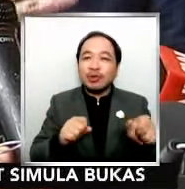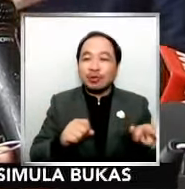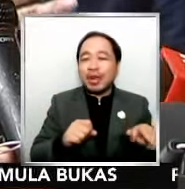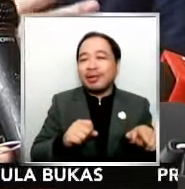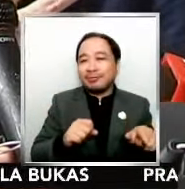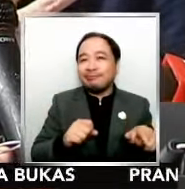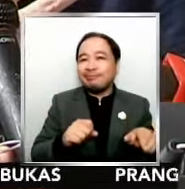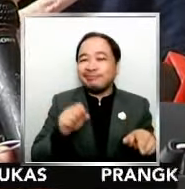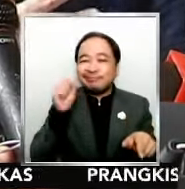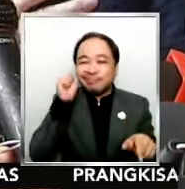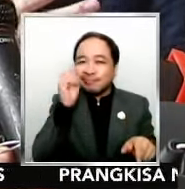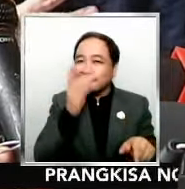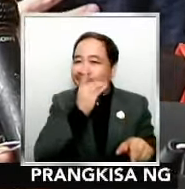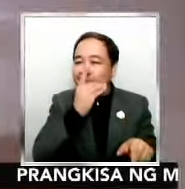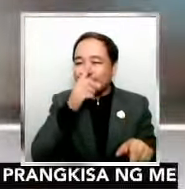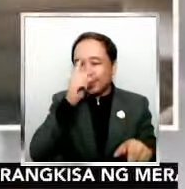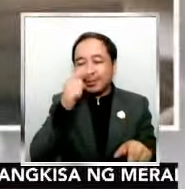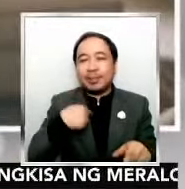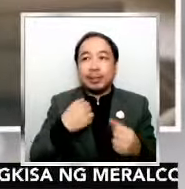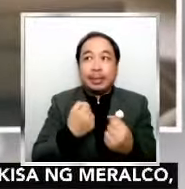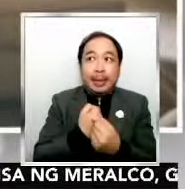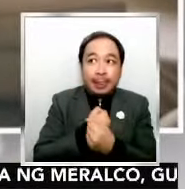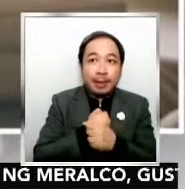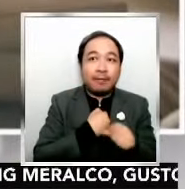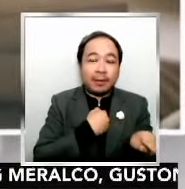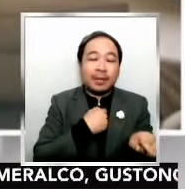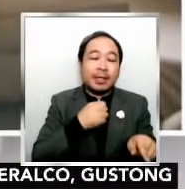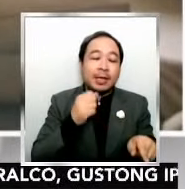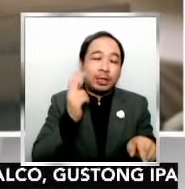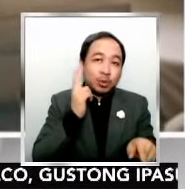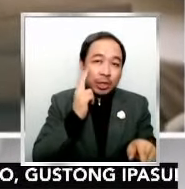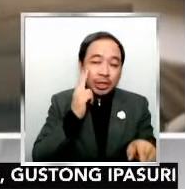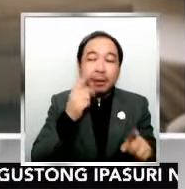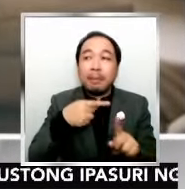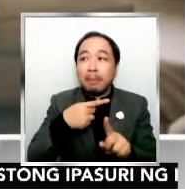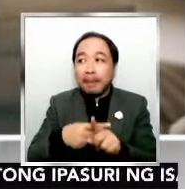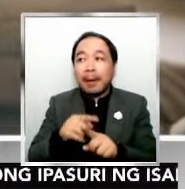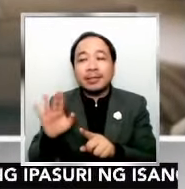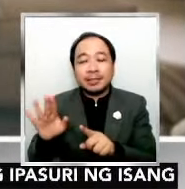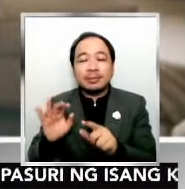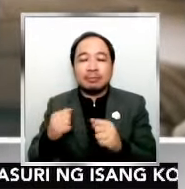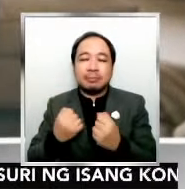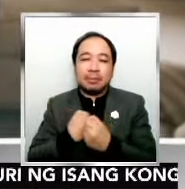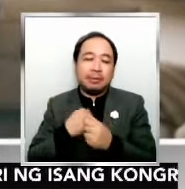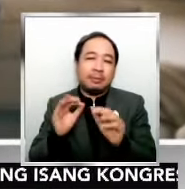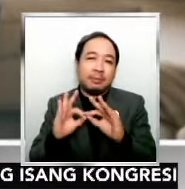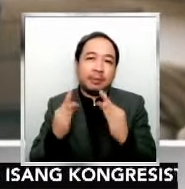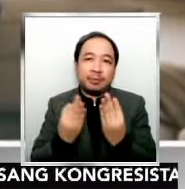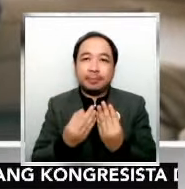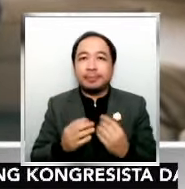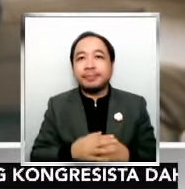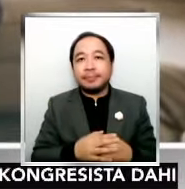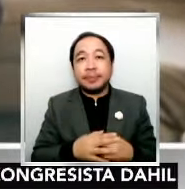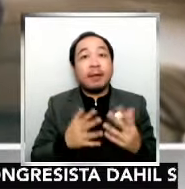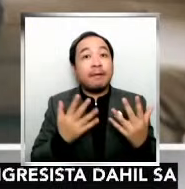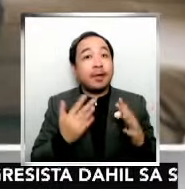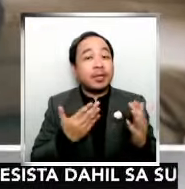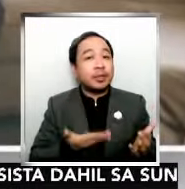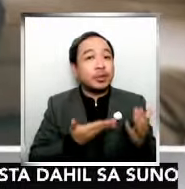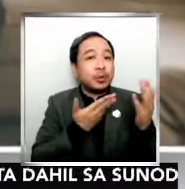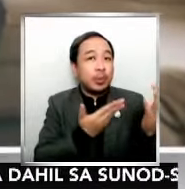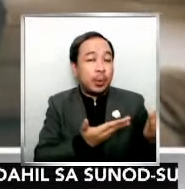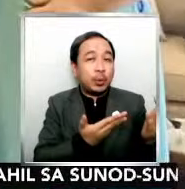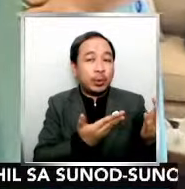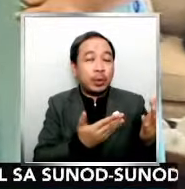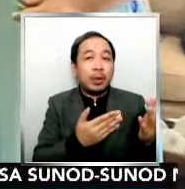magkasakitan. Mahal ko rin po ang pamilya. Matapos i-endorso ng Partido Federal ng Pilipinas si Davao City Mayor